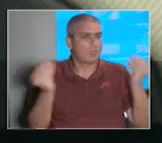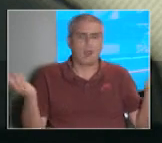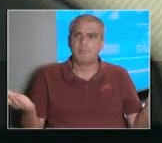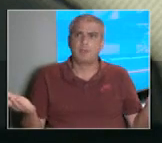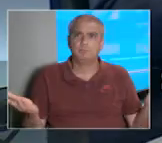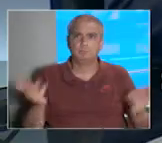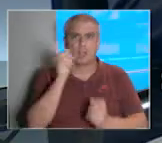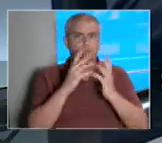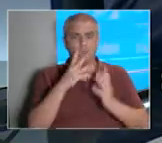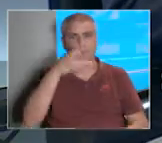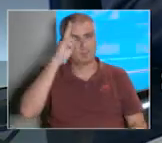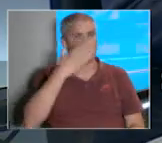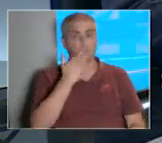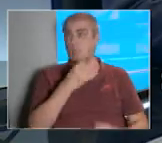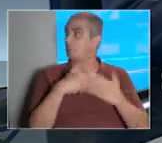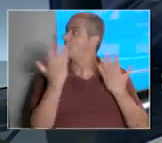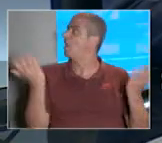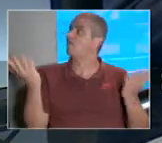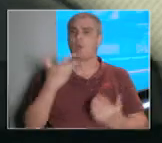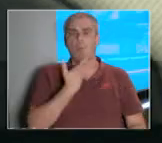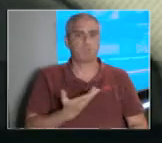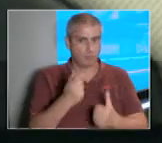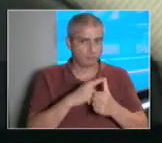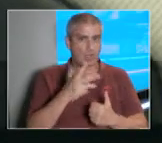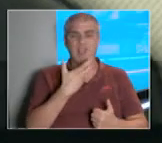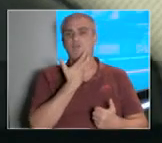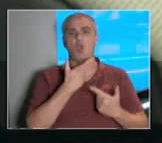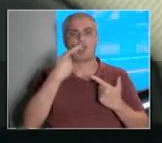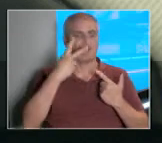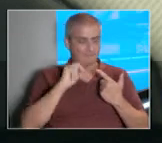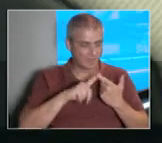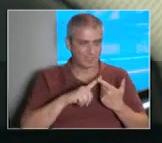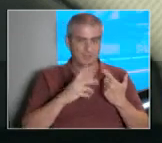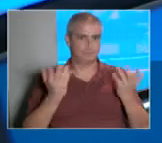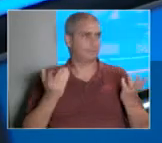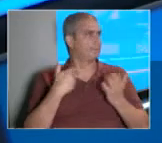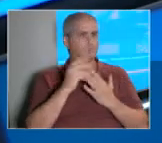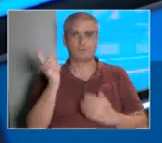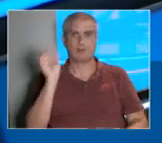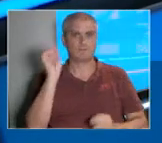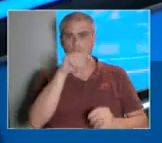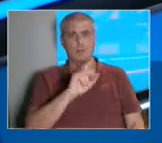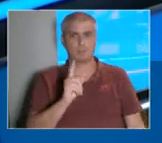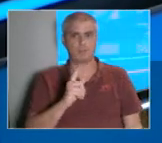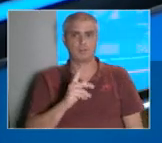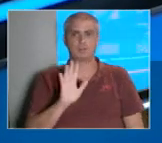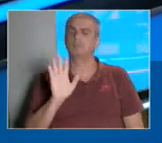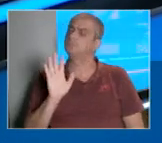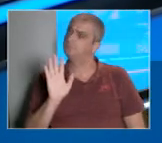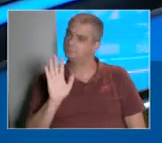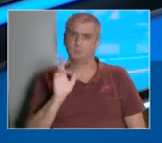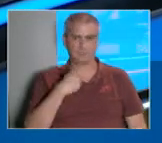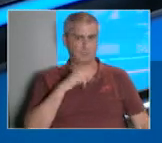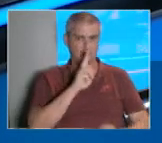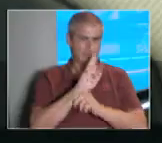לנו? אנשים בביתר שואלים, בבוקר, איפה פורוש? איפה גפני? ביתר בדיוק פורוש הגיע, אבל חוץ מפורוש, אף אחד אחר לא הגיע. לא, אני צריך